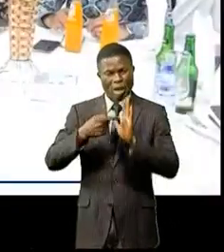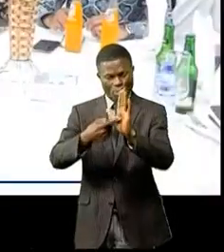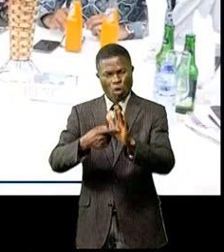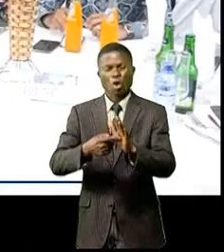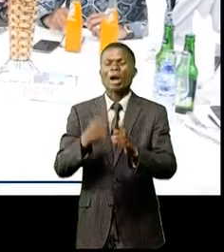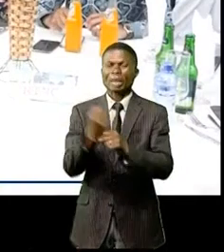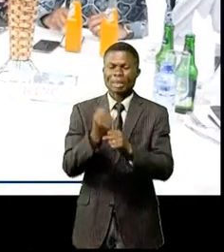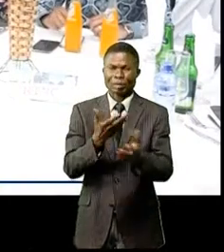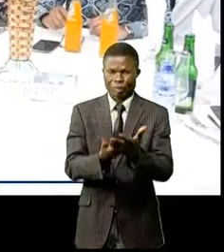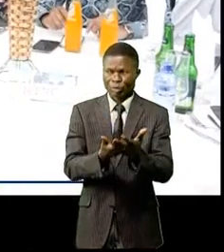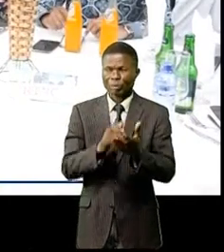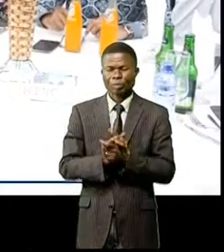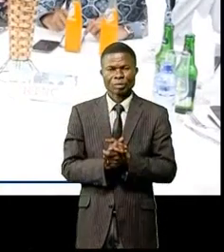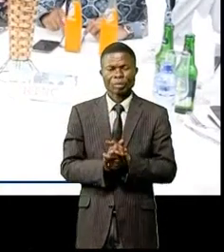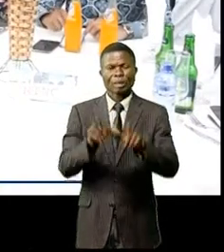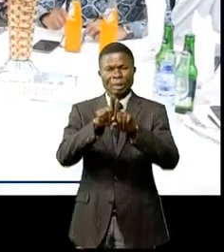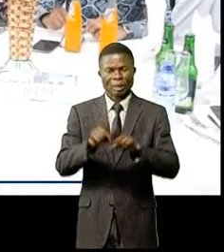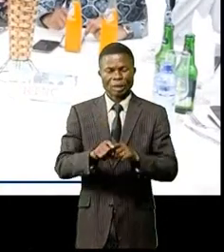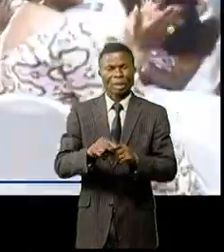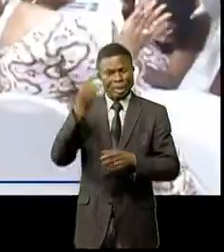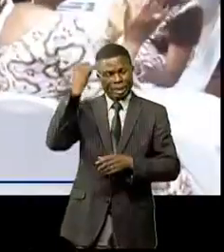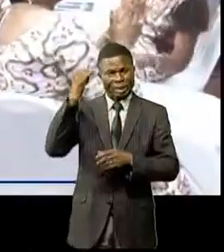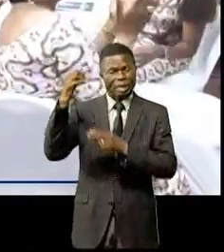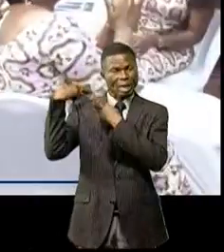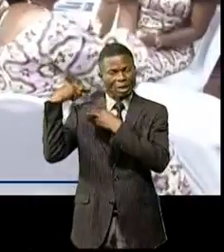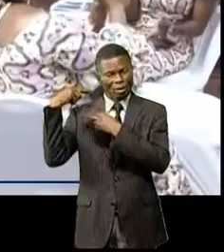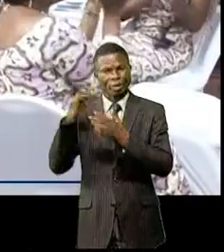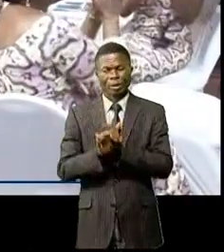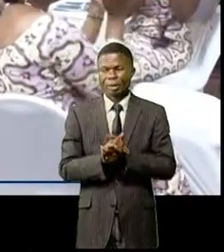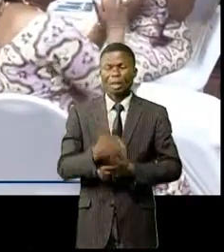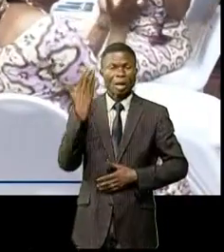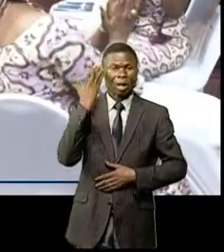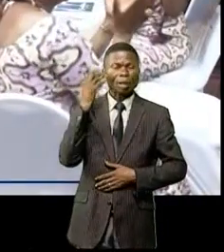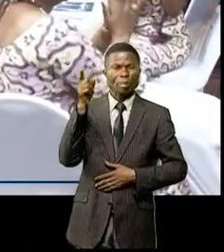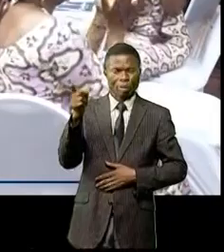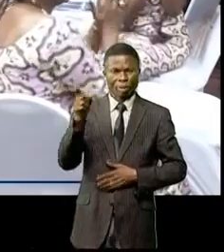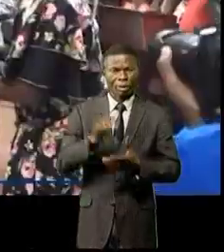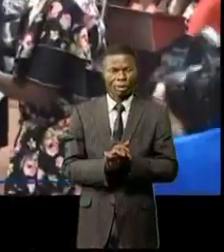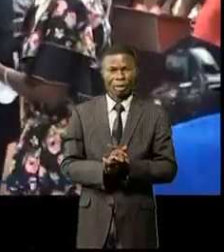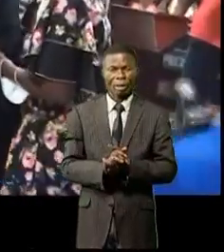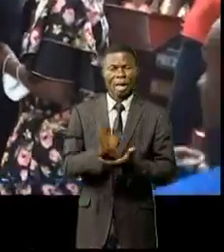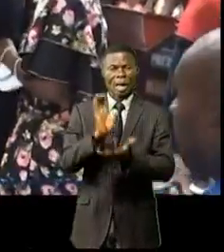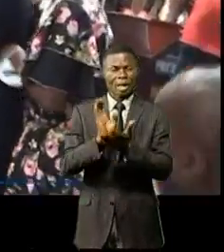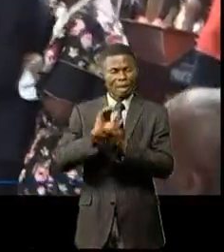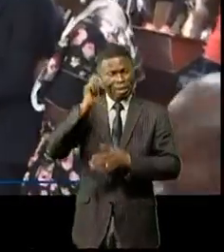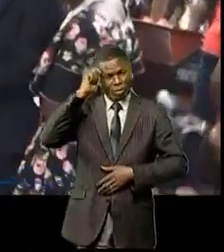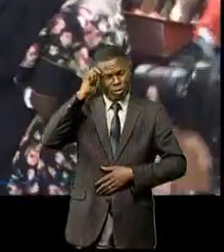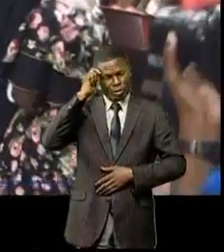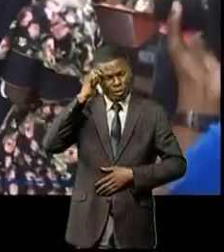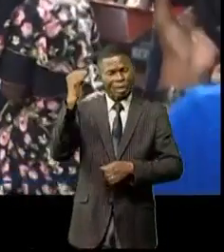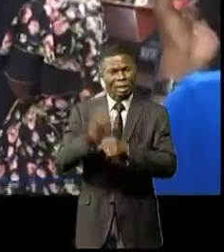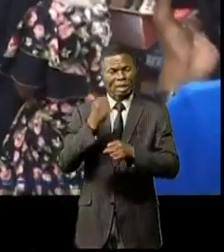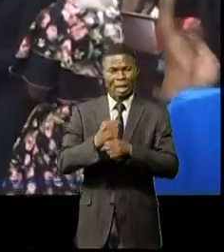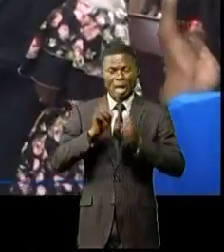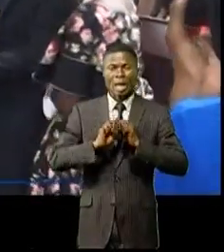puis, les mascottes de la radio est sortie du lot. Raymond Tedika, alias Carte Mémoire, ce producteur de